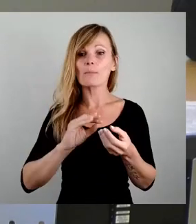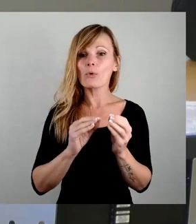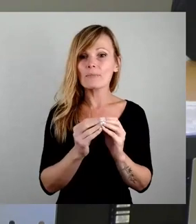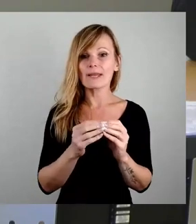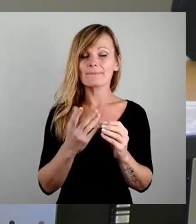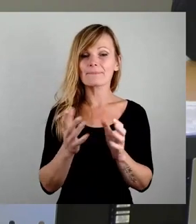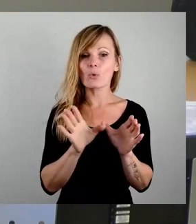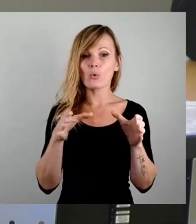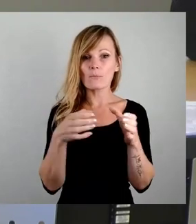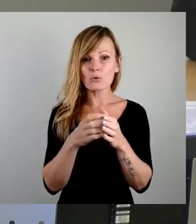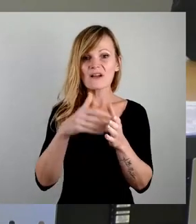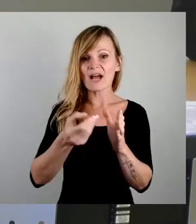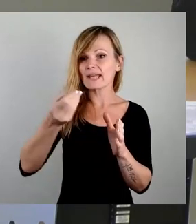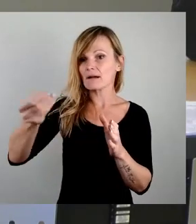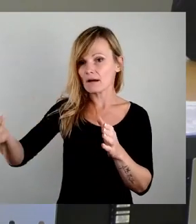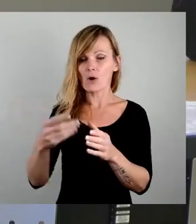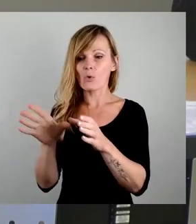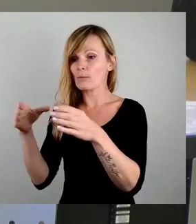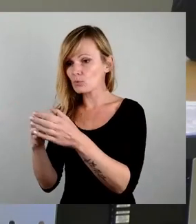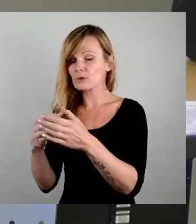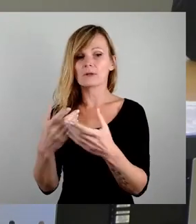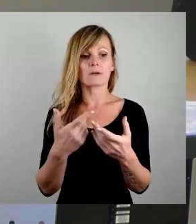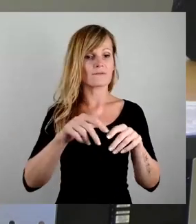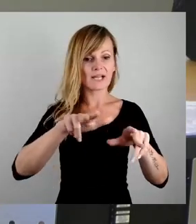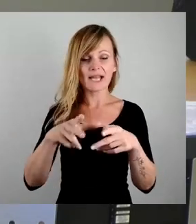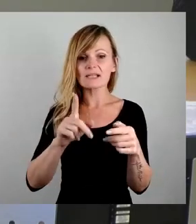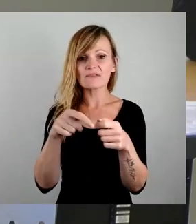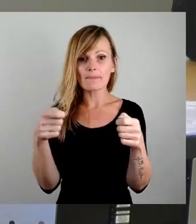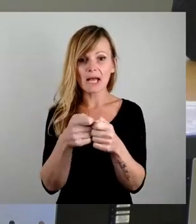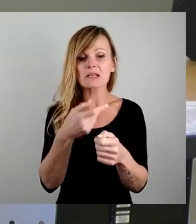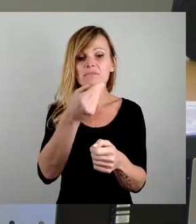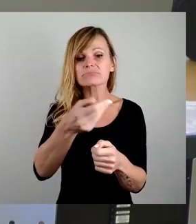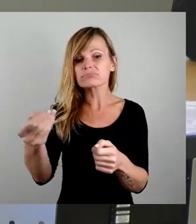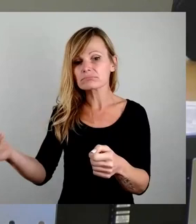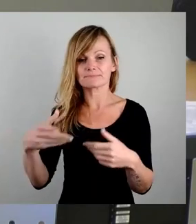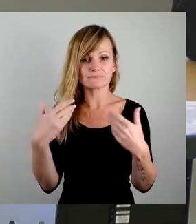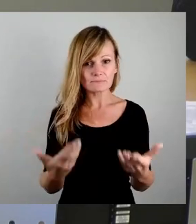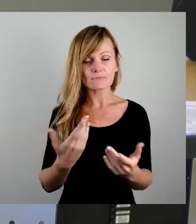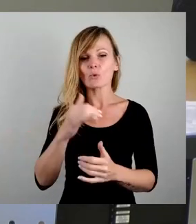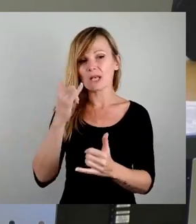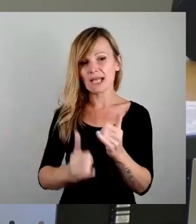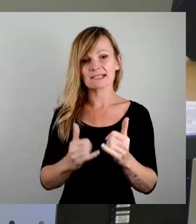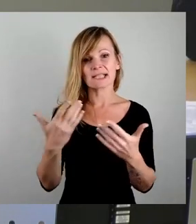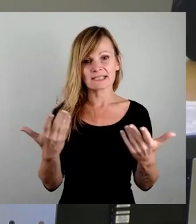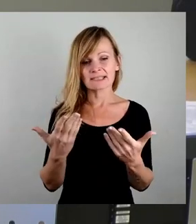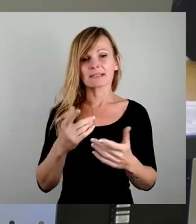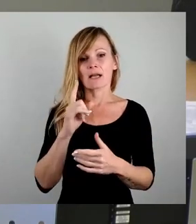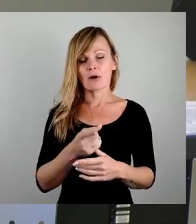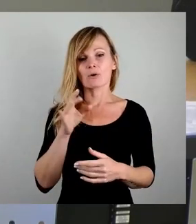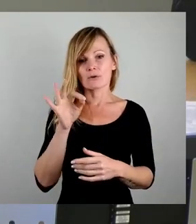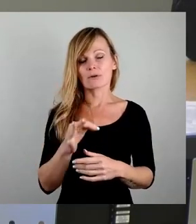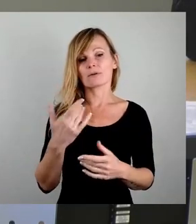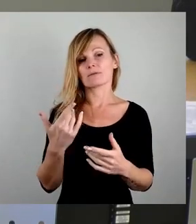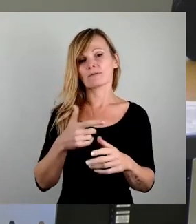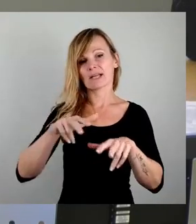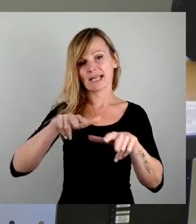Kommunen weitergewälzt, auf die Kommunen, auf die Verkehrsverbünde und letztendlich natürlich auch auf die